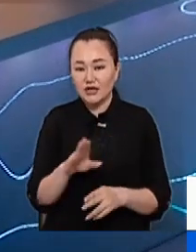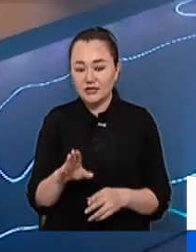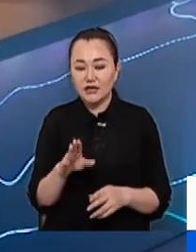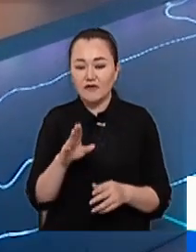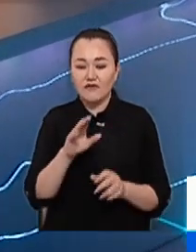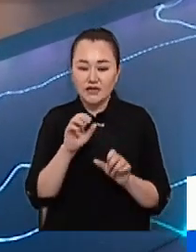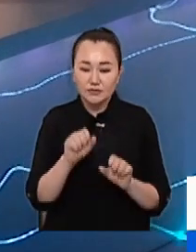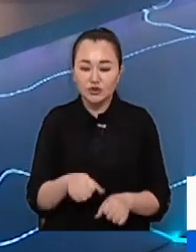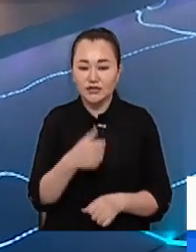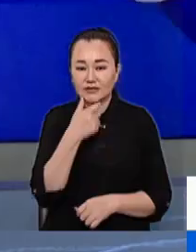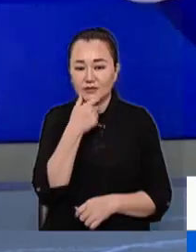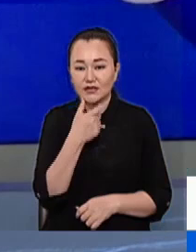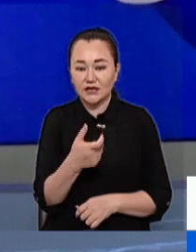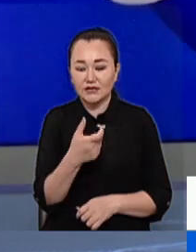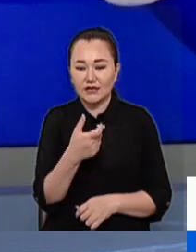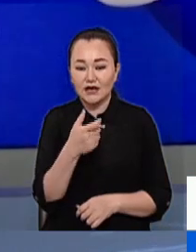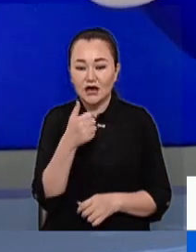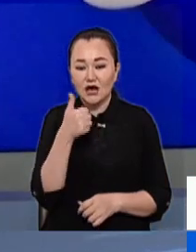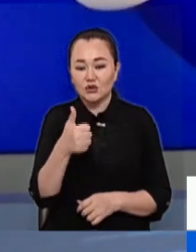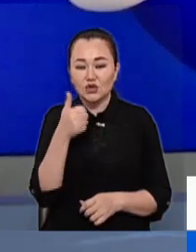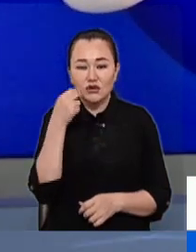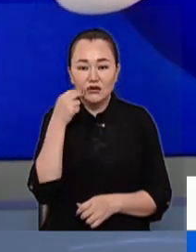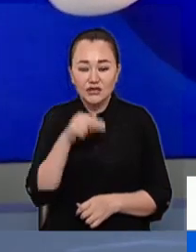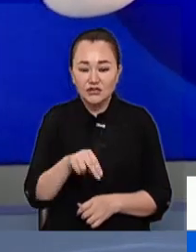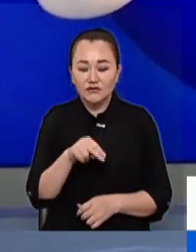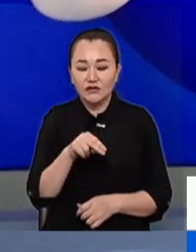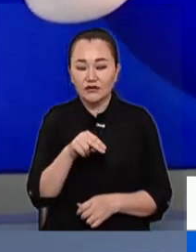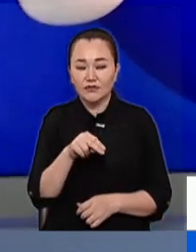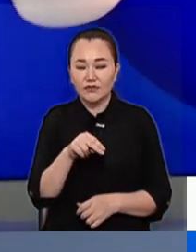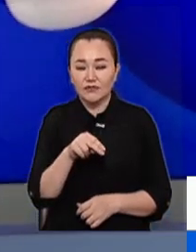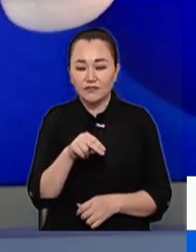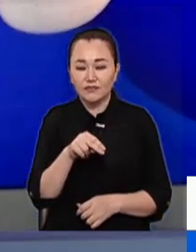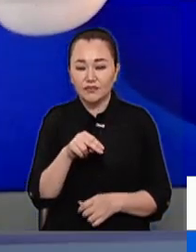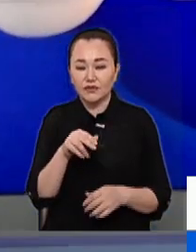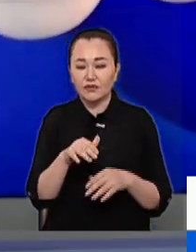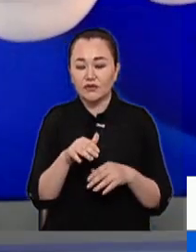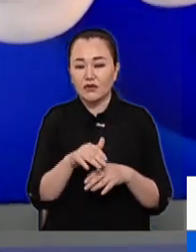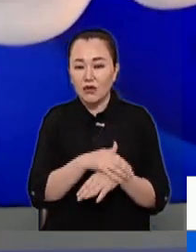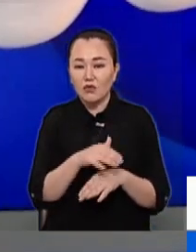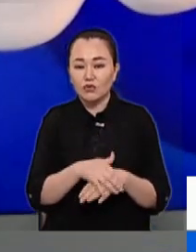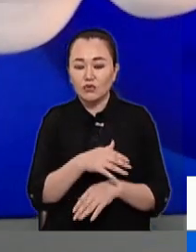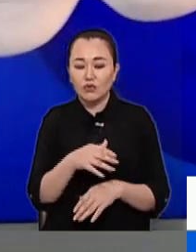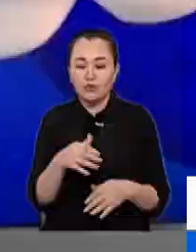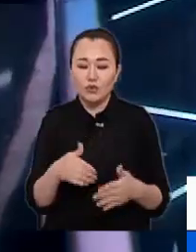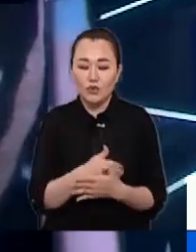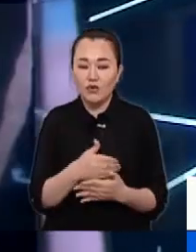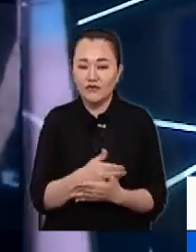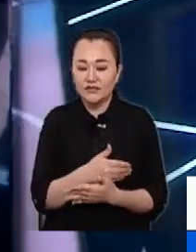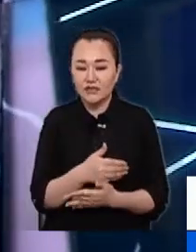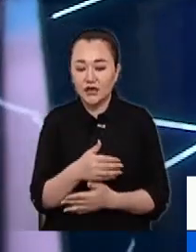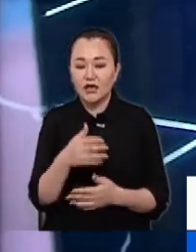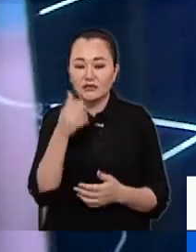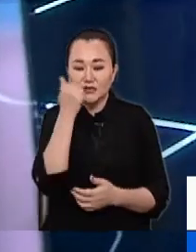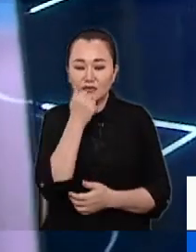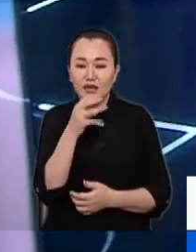лишались возможности смотреть хорошие, качественные, такие добротные новости. Спасибо большое, Ержан,